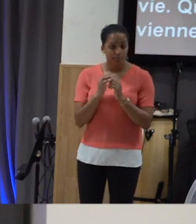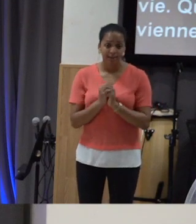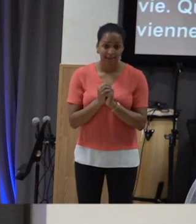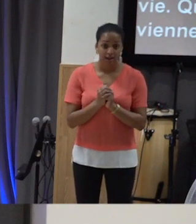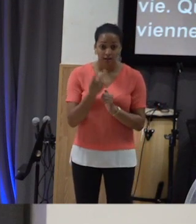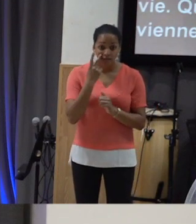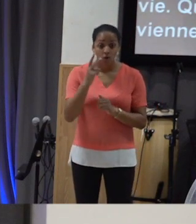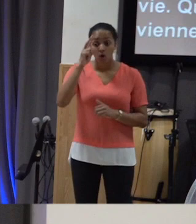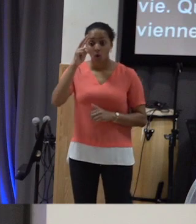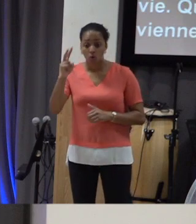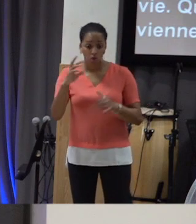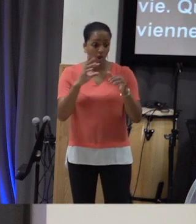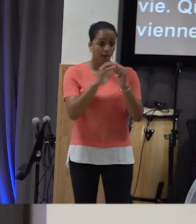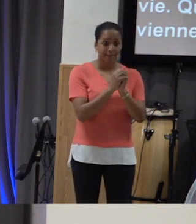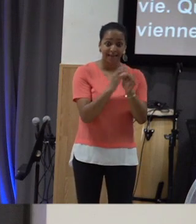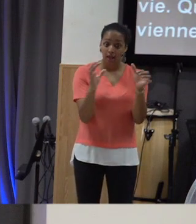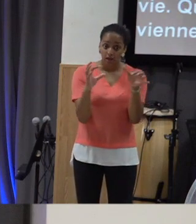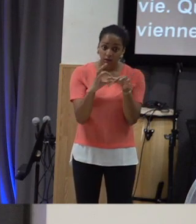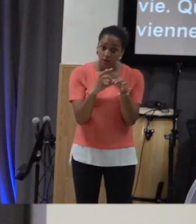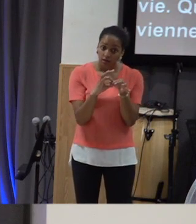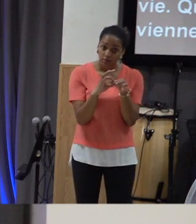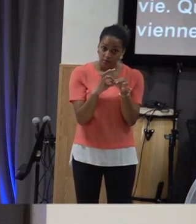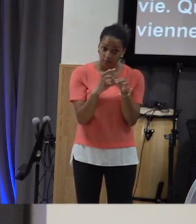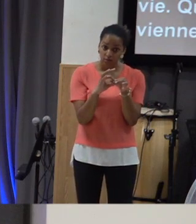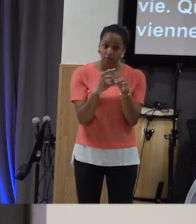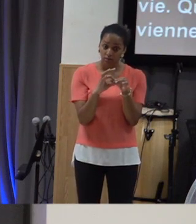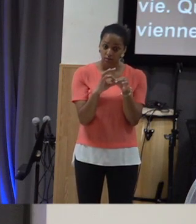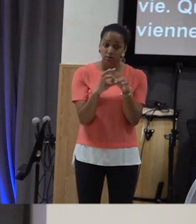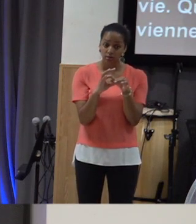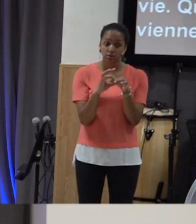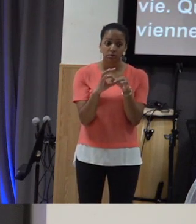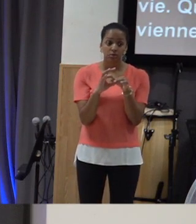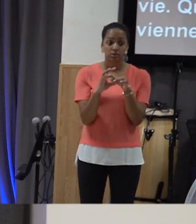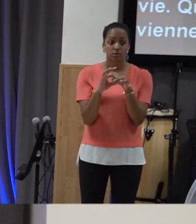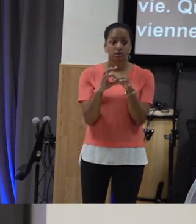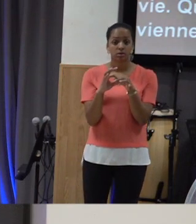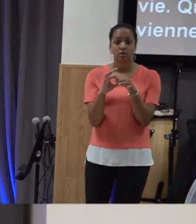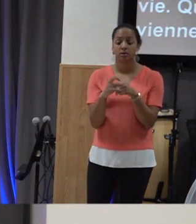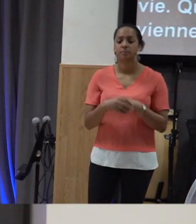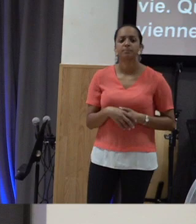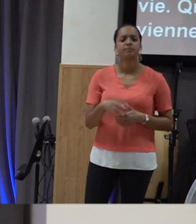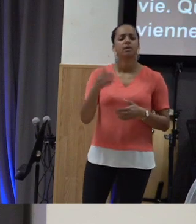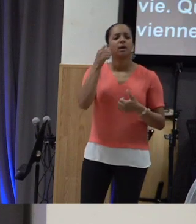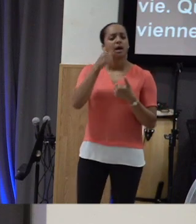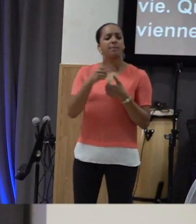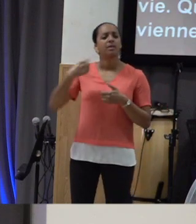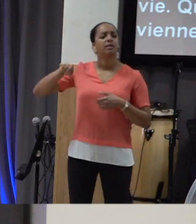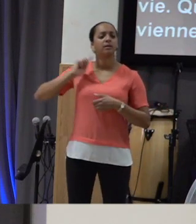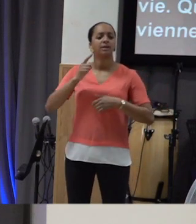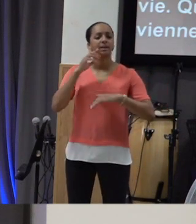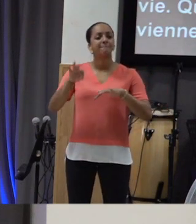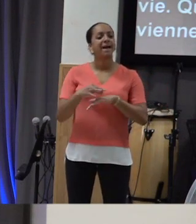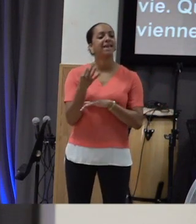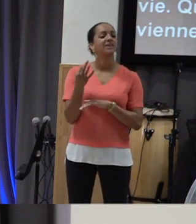prières? Ce verset est très clair et je rappelle ici ce que nous avions dit lors de la série sur le mariage. J'avais dit que la femme